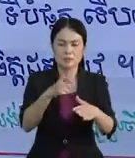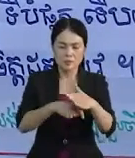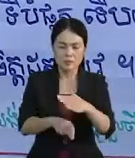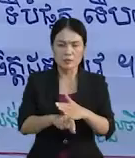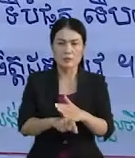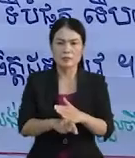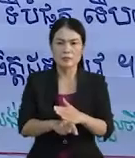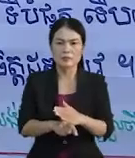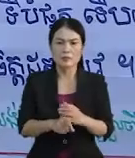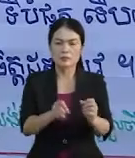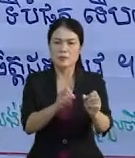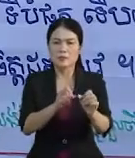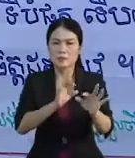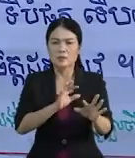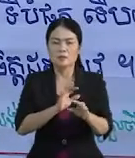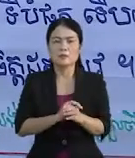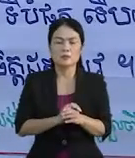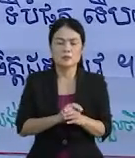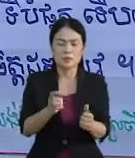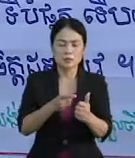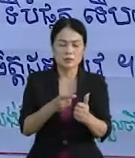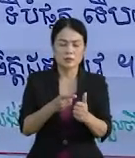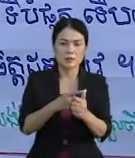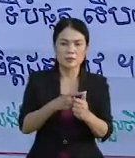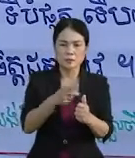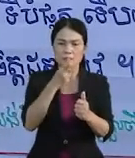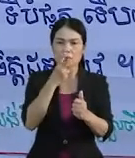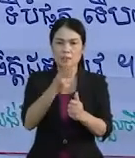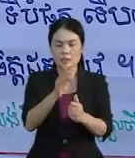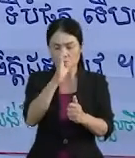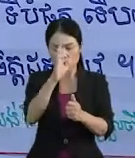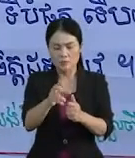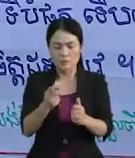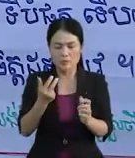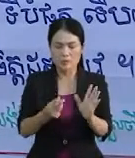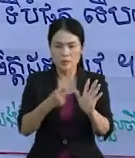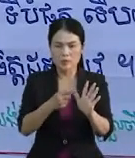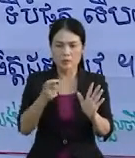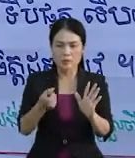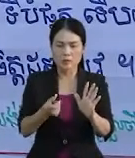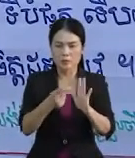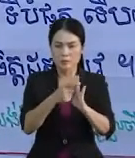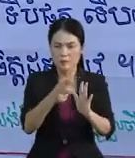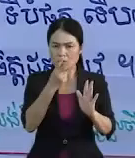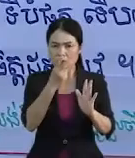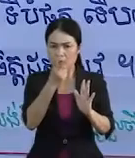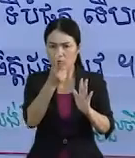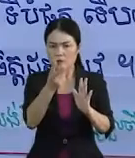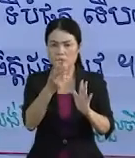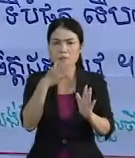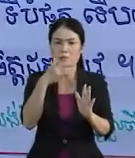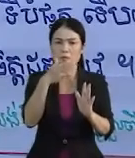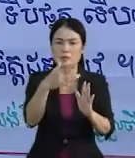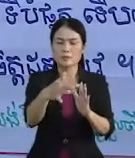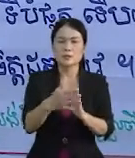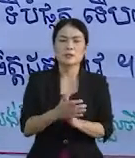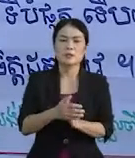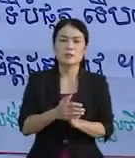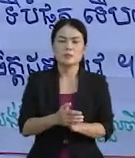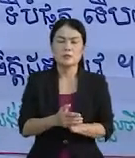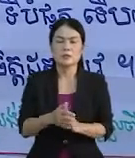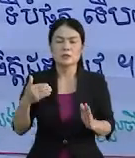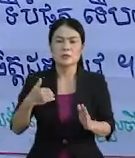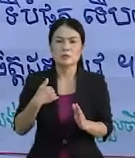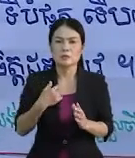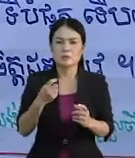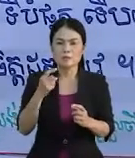ล้างกูเอาต่อสล็อตดมบงเกะเคินจิตาถาโดโชว์สำลังตื่นสะมดหายสับตาเ